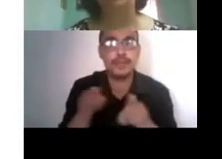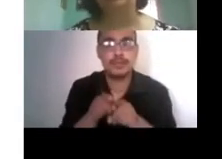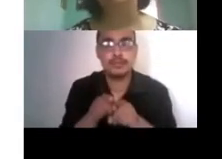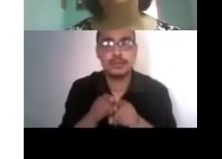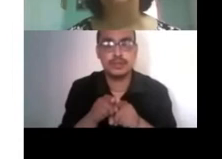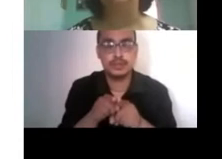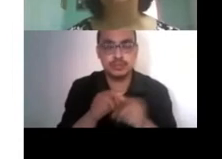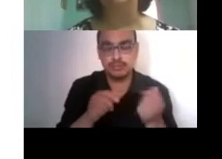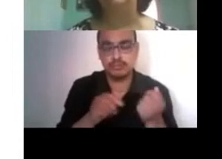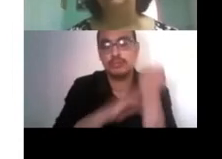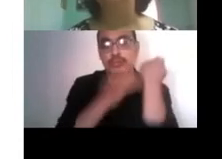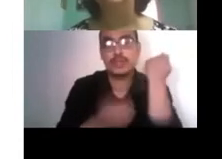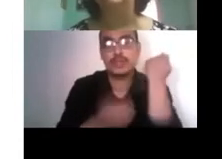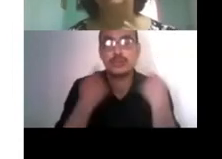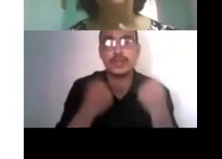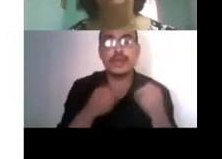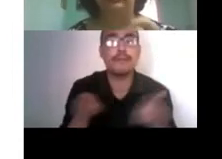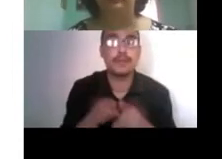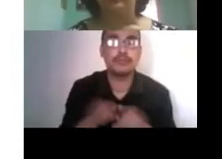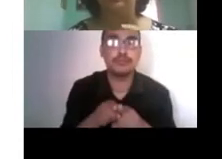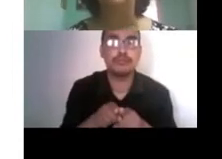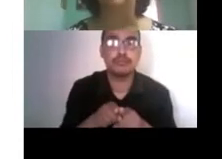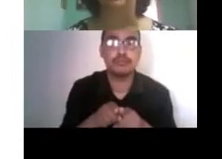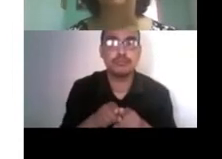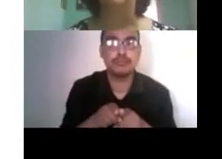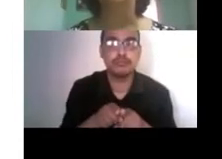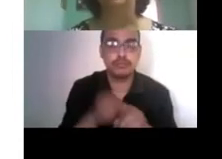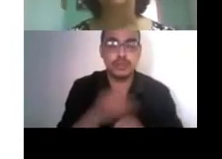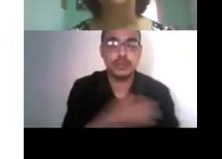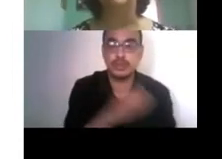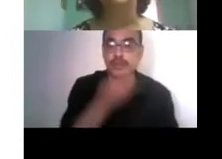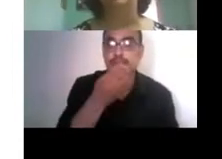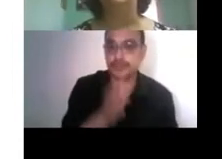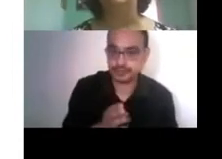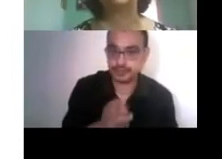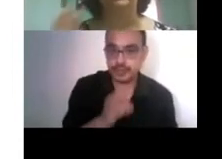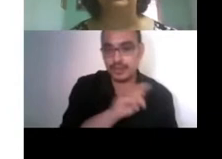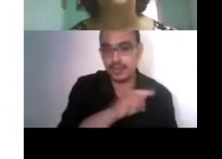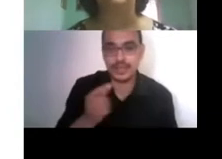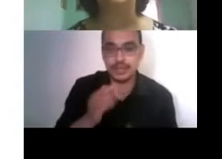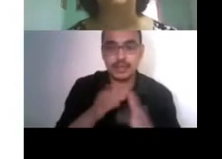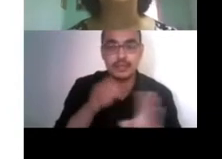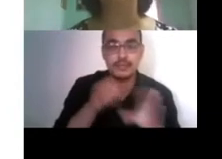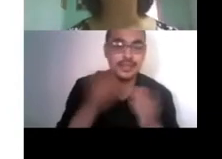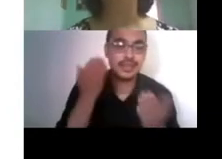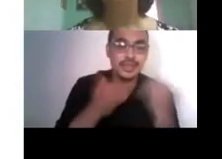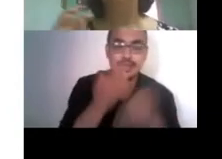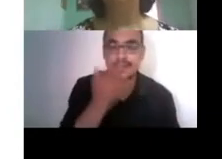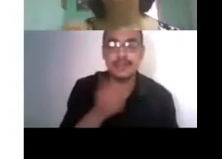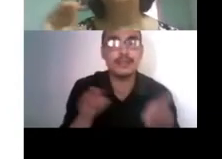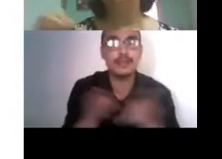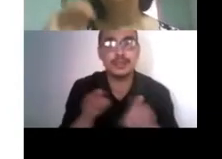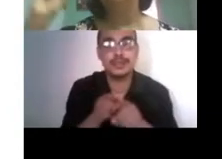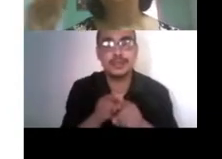प्रजनन स्वास्थ्यमा पनि यसले चाहिँ र एकदमै असर पारिरहेको हुन्छ। र कहिलेकाहीँ यो घरेलु हिंसाकै कारणले गर्दाखेरि